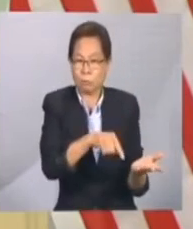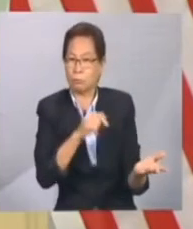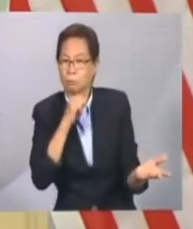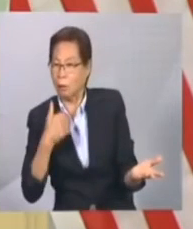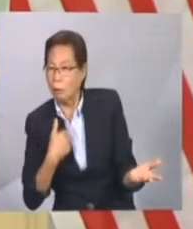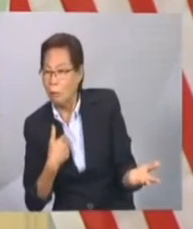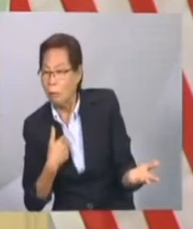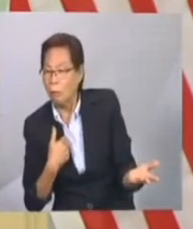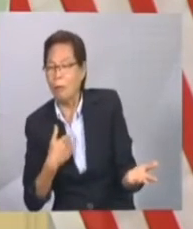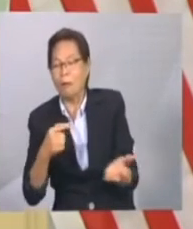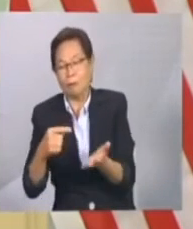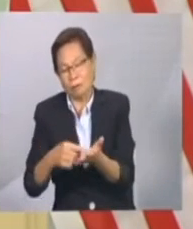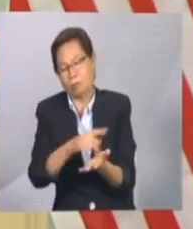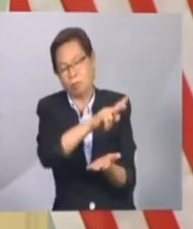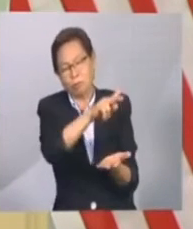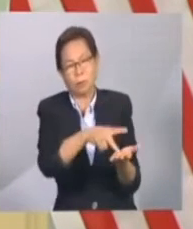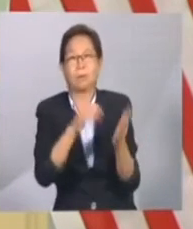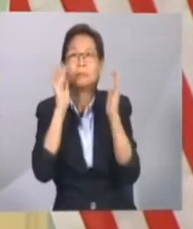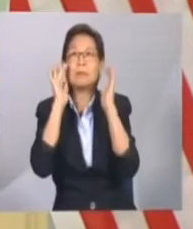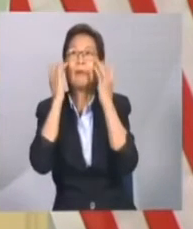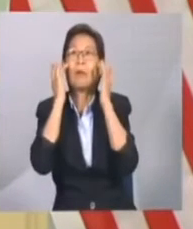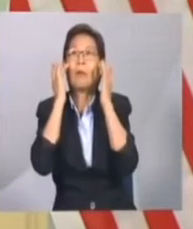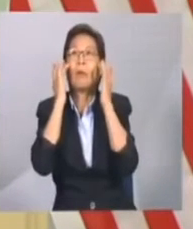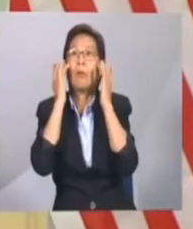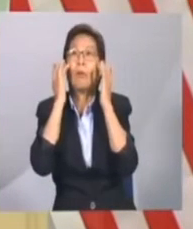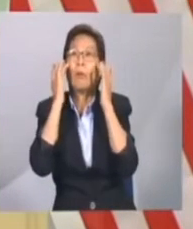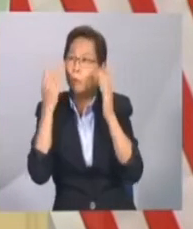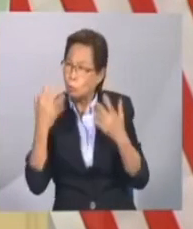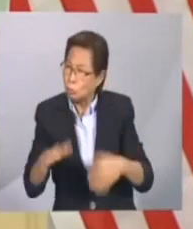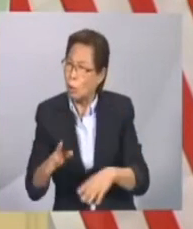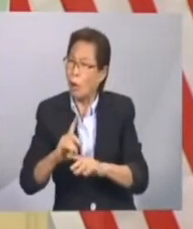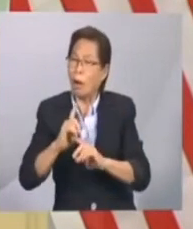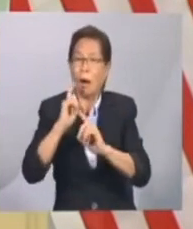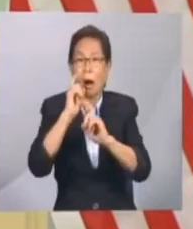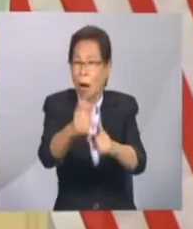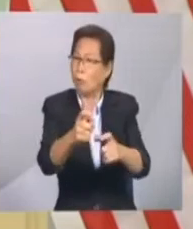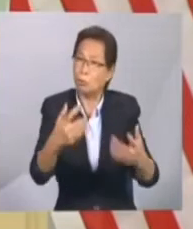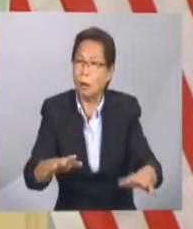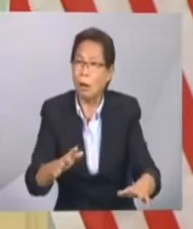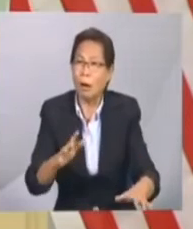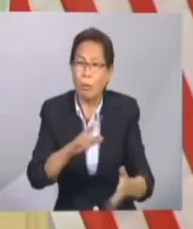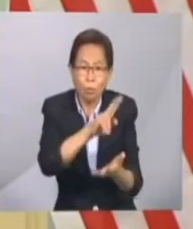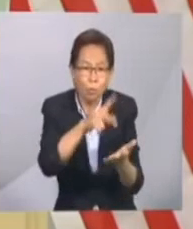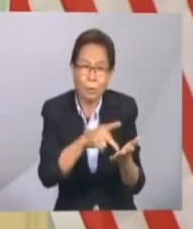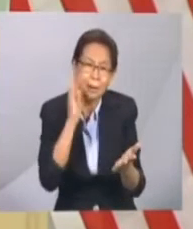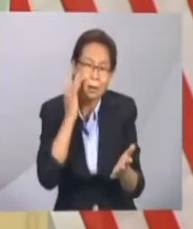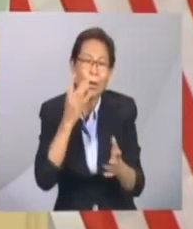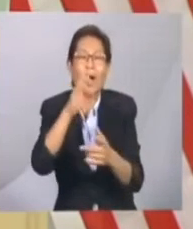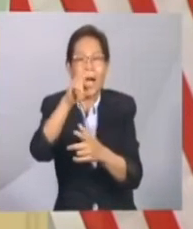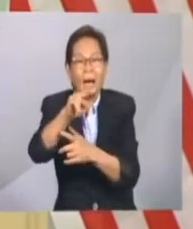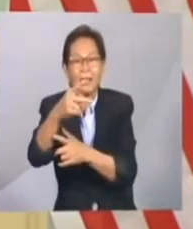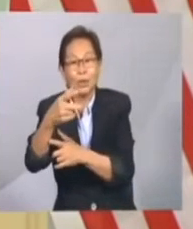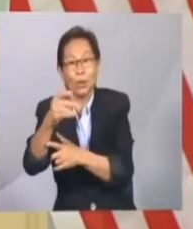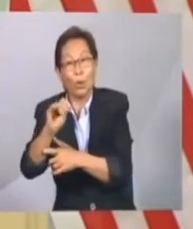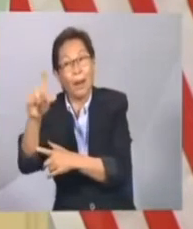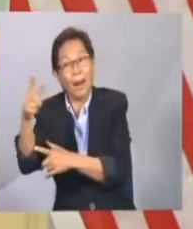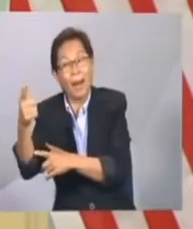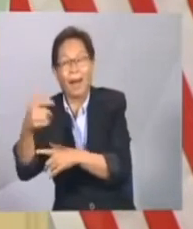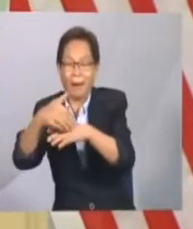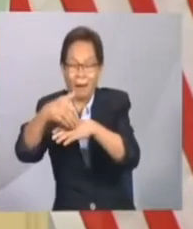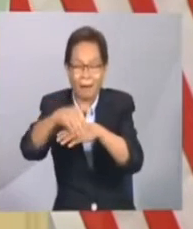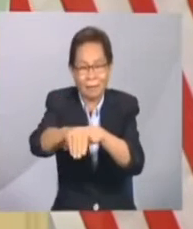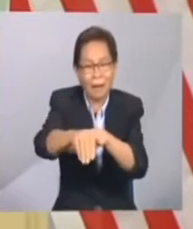kadang-kadang pusat operasi tak tahu yang mereka itulah telah pun menerima barangan. Dan kalau ada NGO lain datang, mungkin